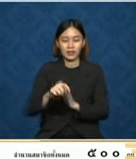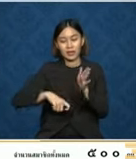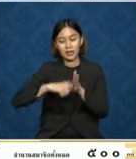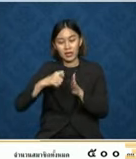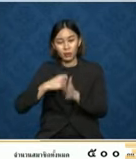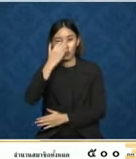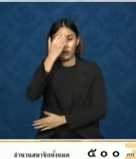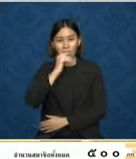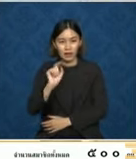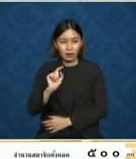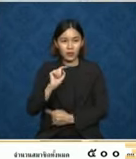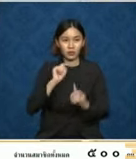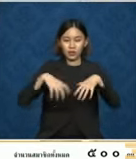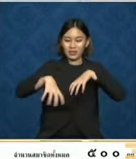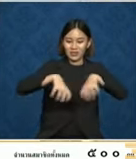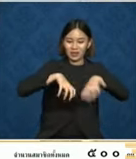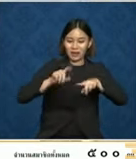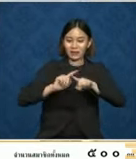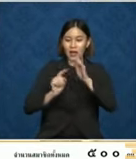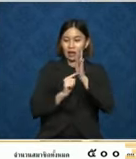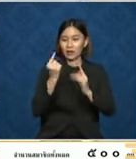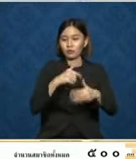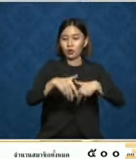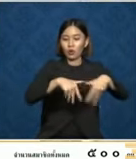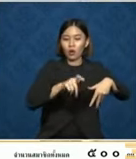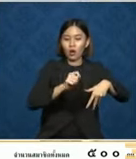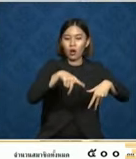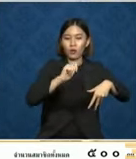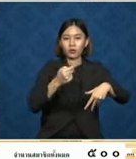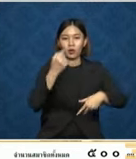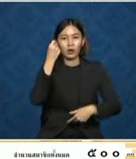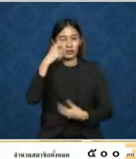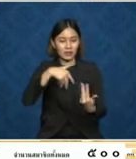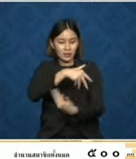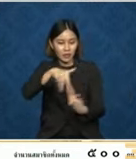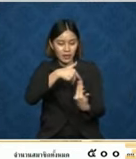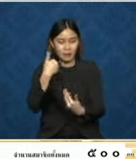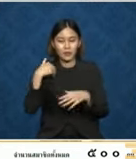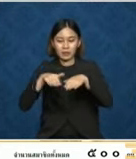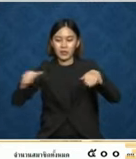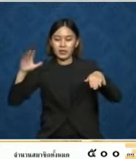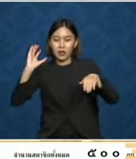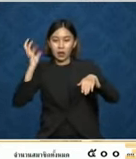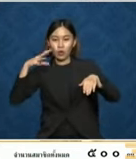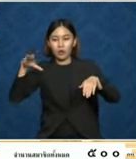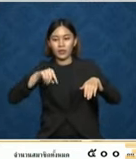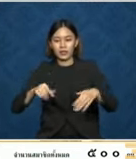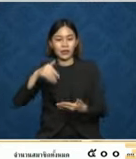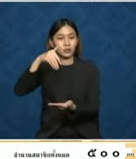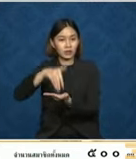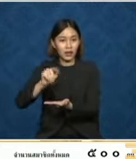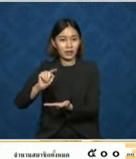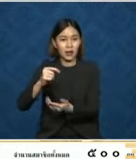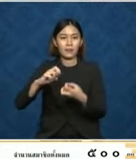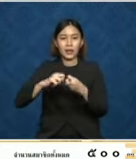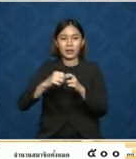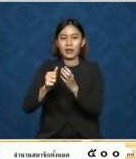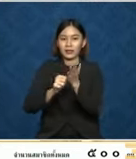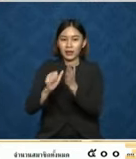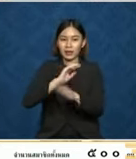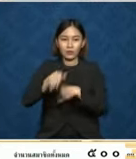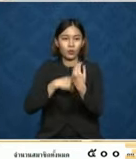ลว่าทำไมเราการจัดการจะต้องเริ่มจากท้องถิ่นการเข้าใจสภาพปัญหาบวกกับมาตรฐานสากลที่มาจากส่วนกลางสามารถที่จะแก้ปัญหาเหล่